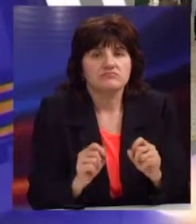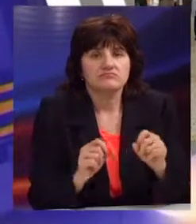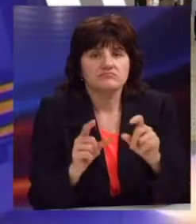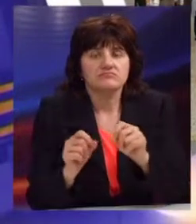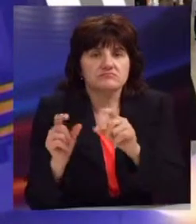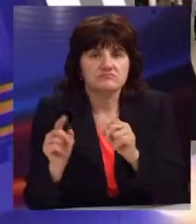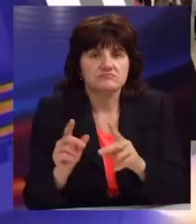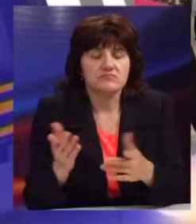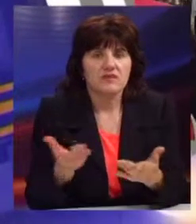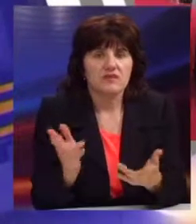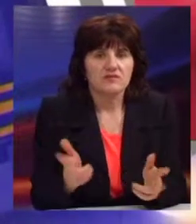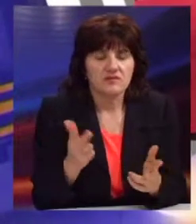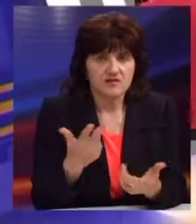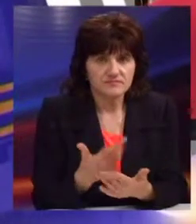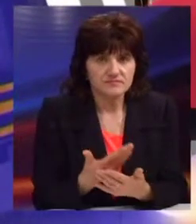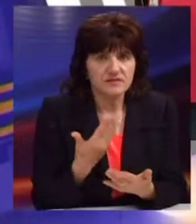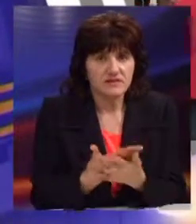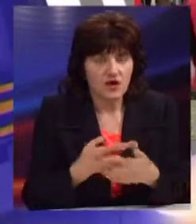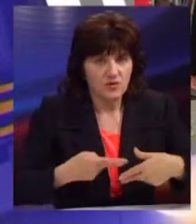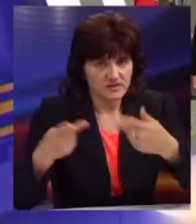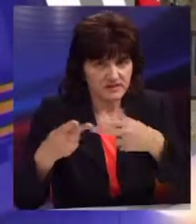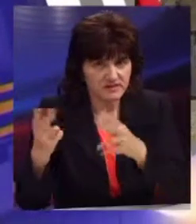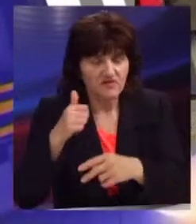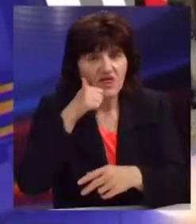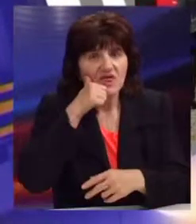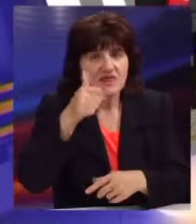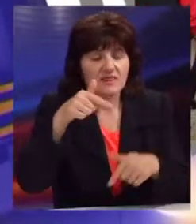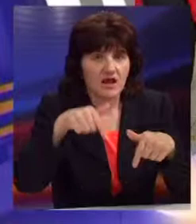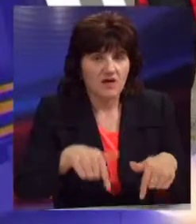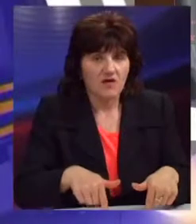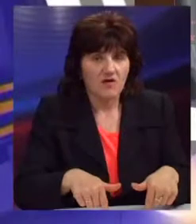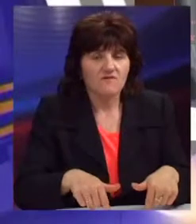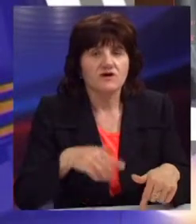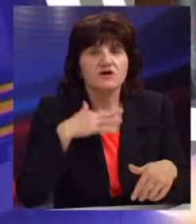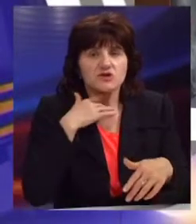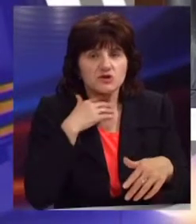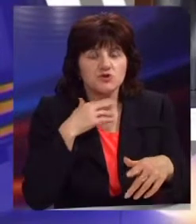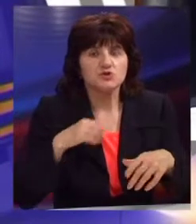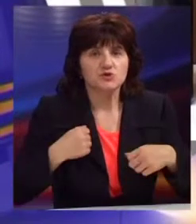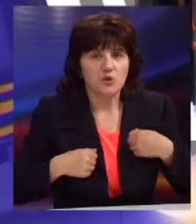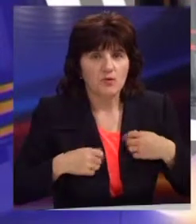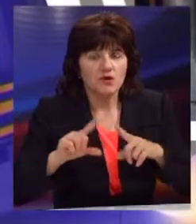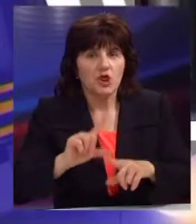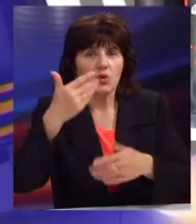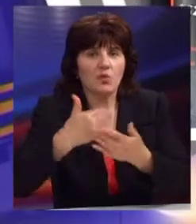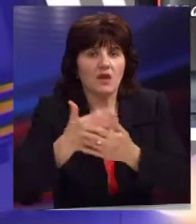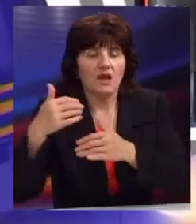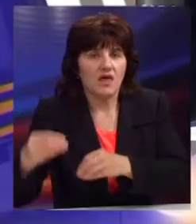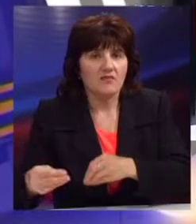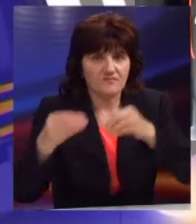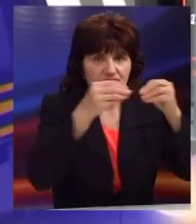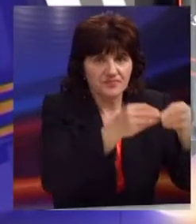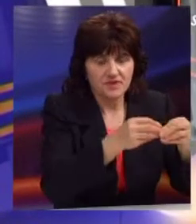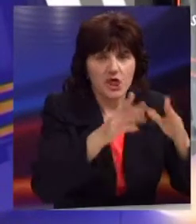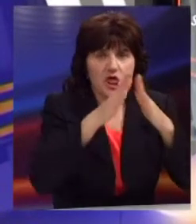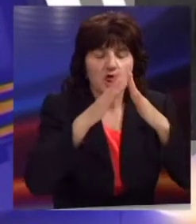na tržište. Manifestacija Dani pijaca Srbije će se nakon Subotice seliti i u druge gradove. Treći sajam